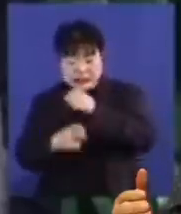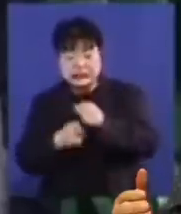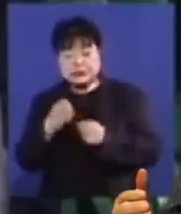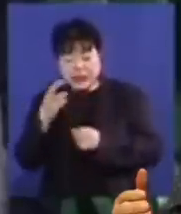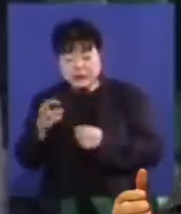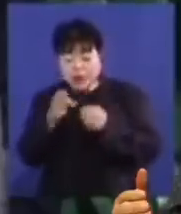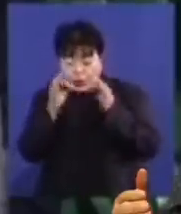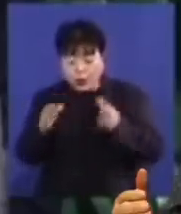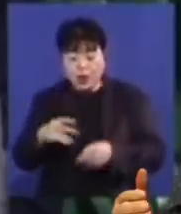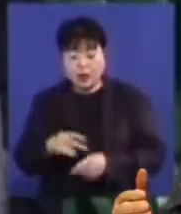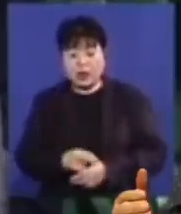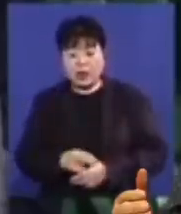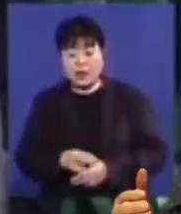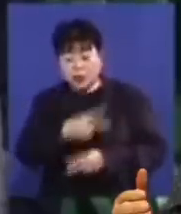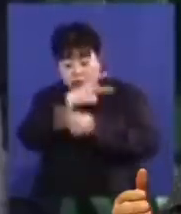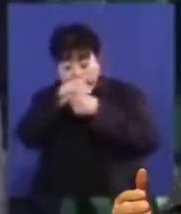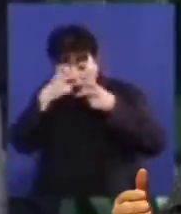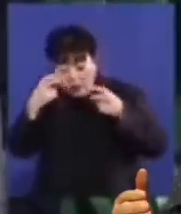직장에서 일하는데